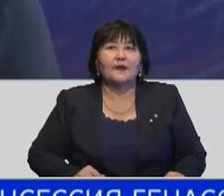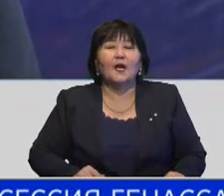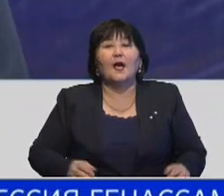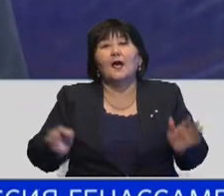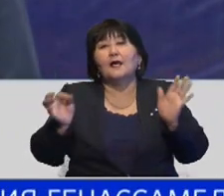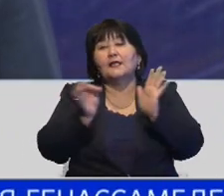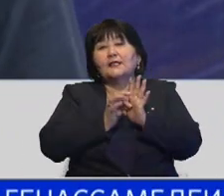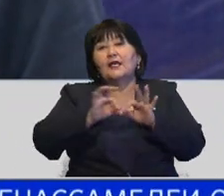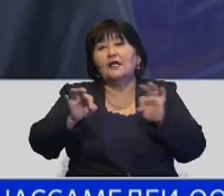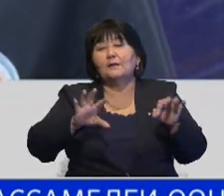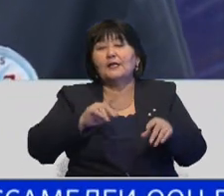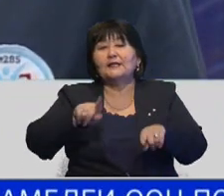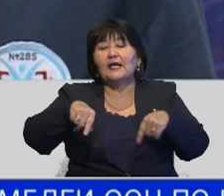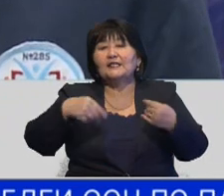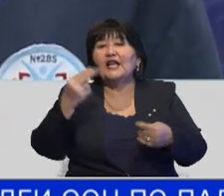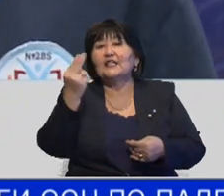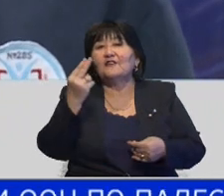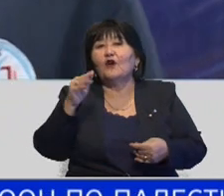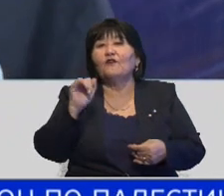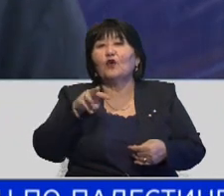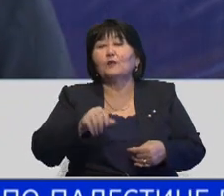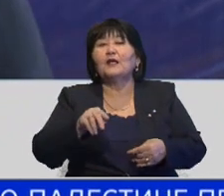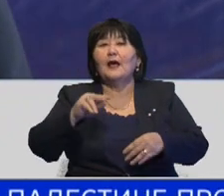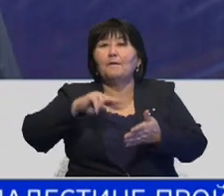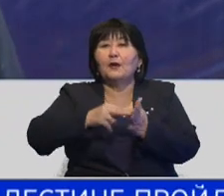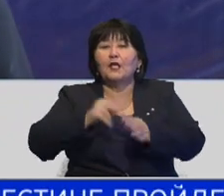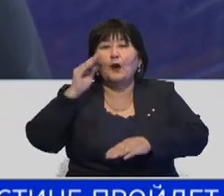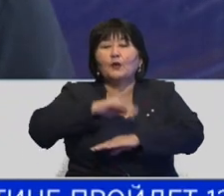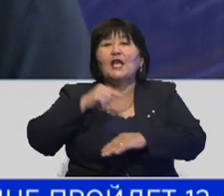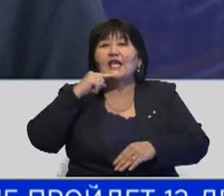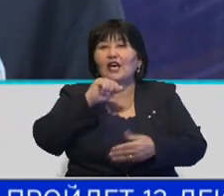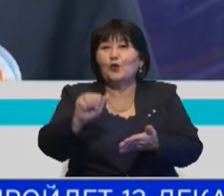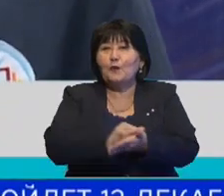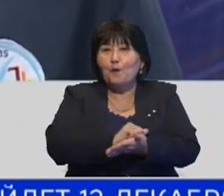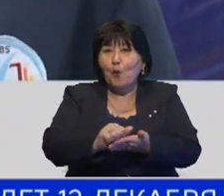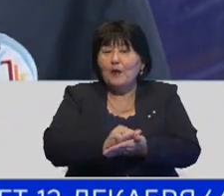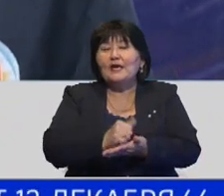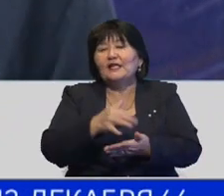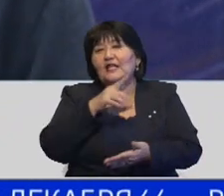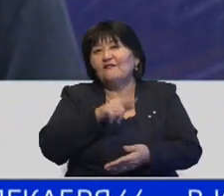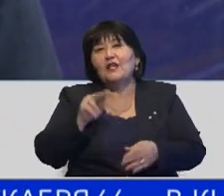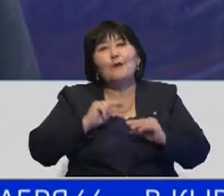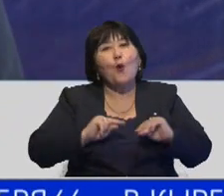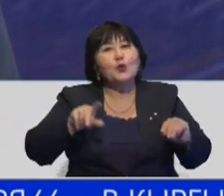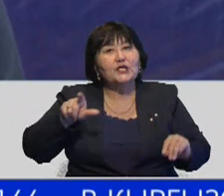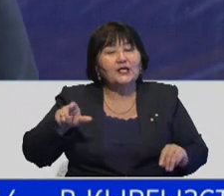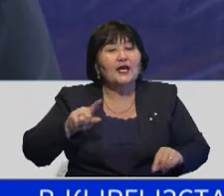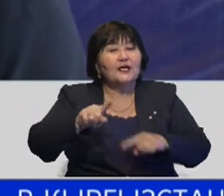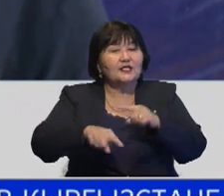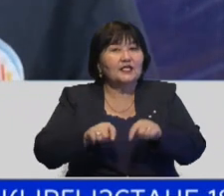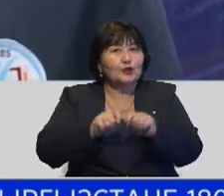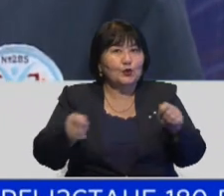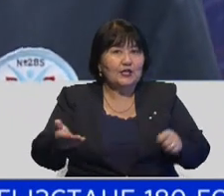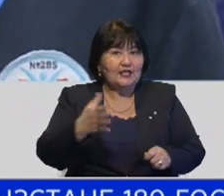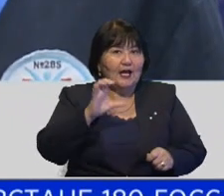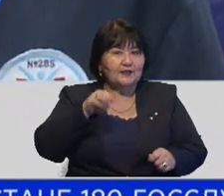Целью проекта было через создание цифрового формата плана урока экономия бумаги, а также времени учителей. Через созданный